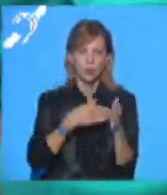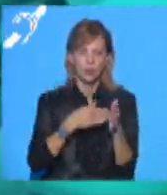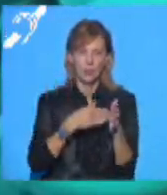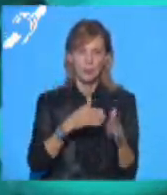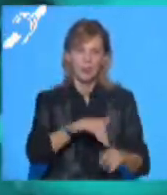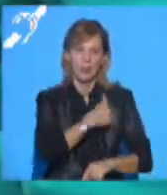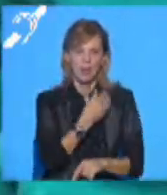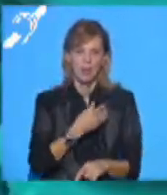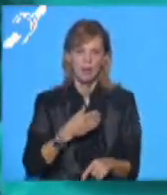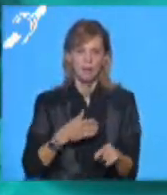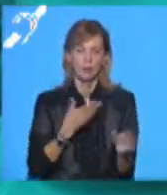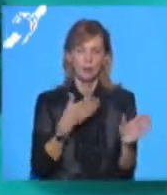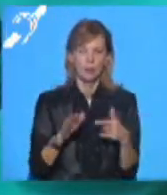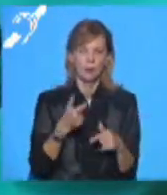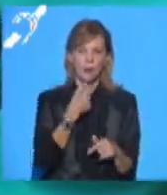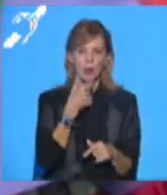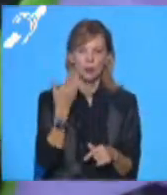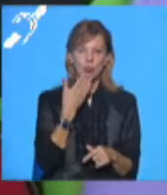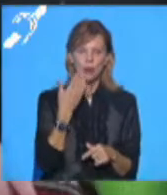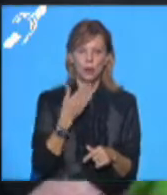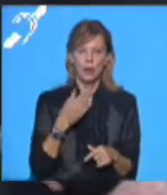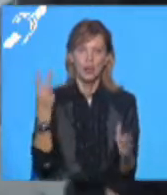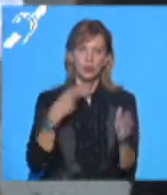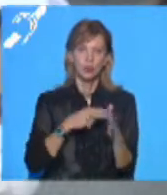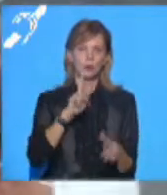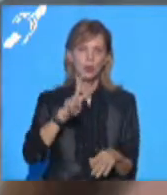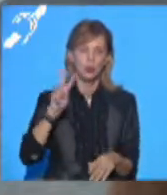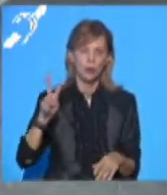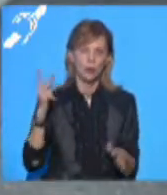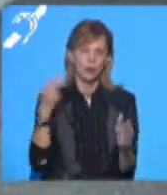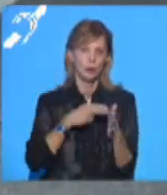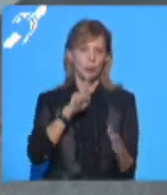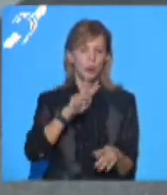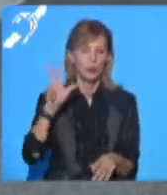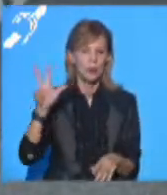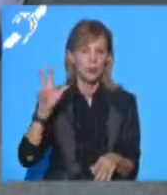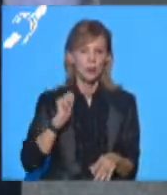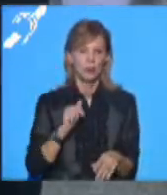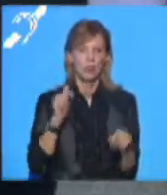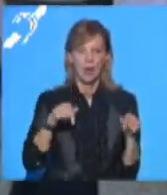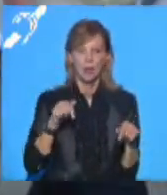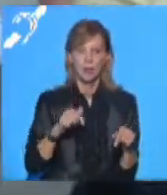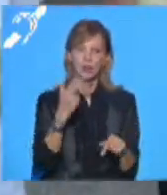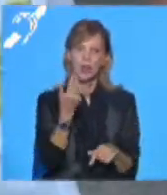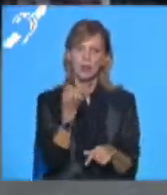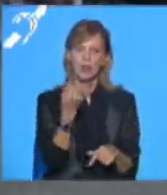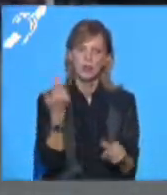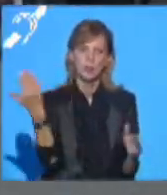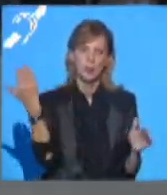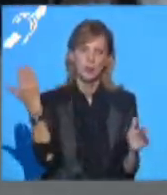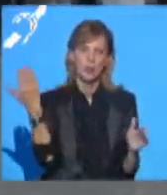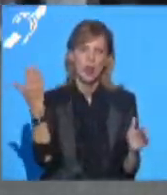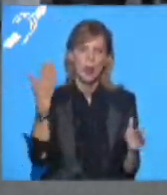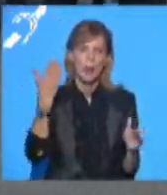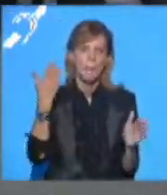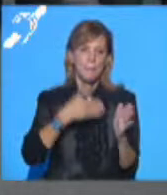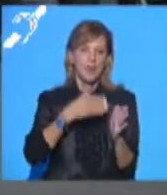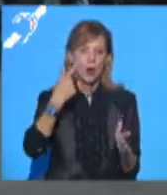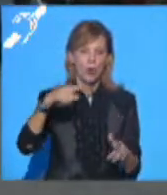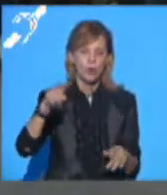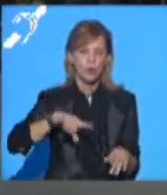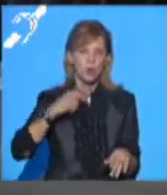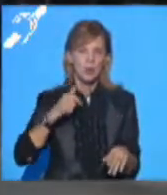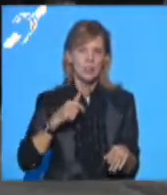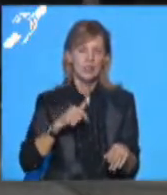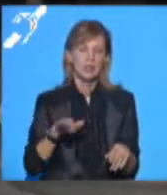92.342 de elevi și preșcolari vor începe anul școlar 2022-2023. Dintre aceștia, 15.100 sunt preșcolari.